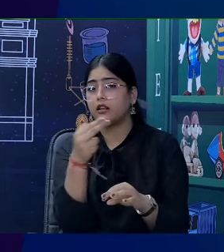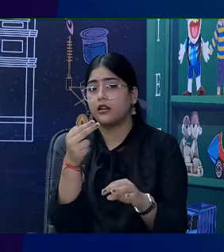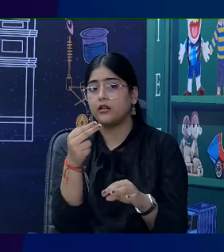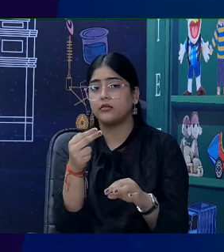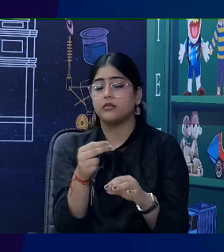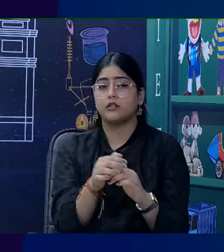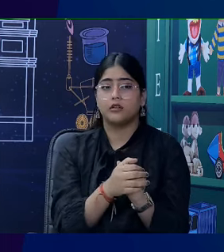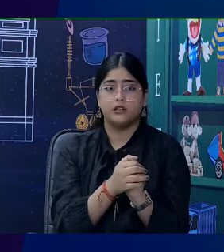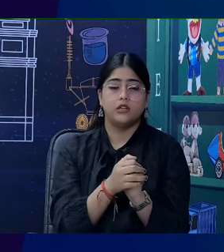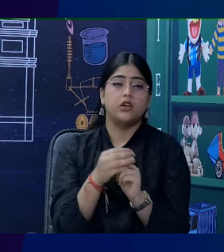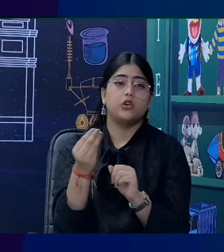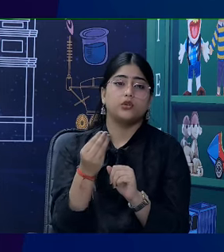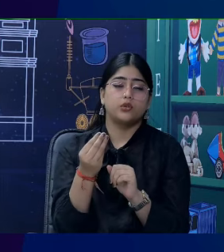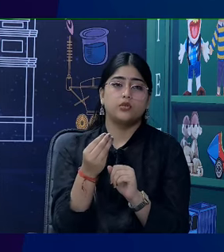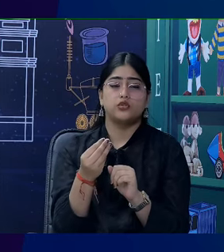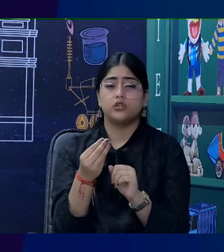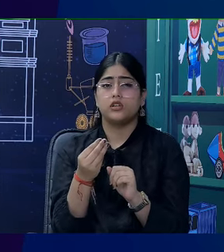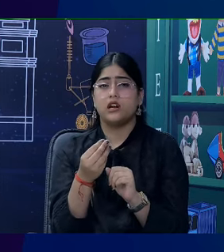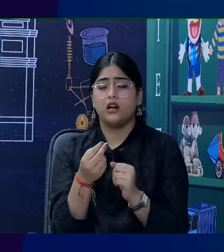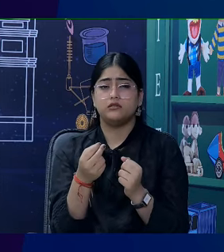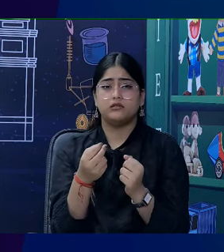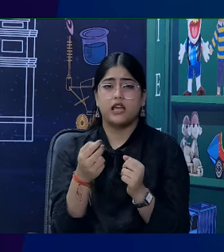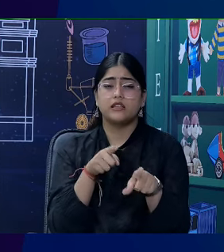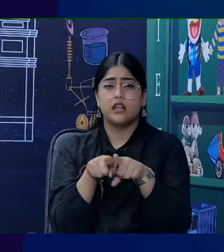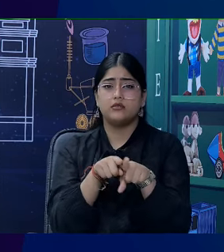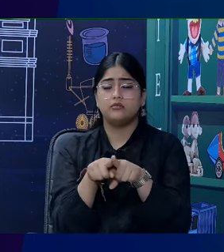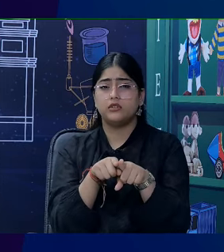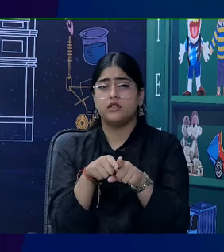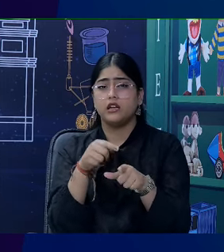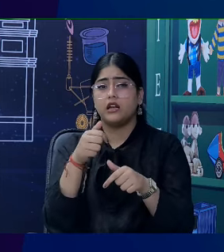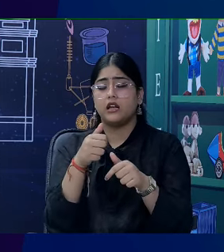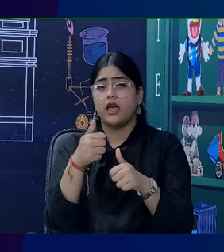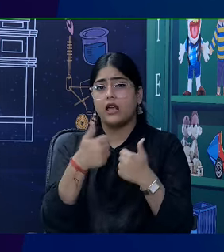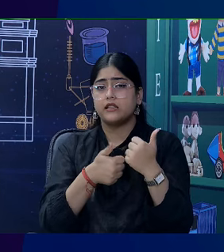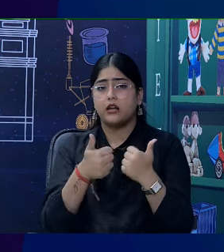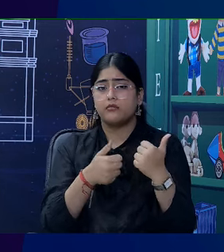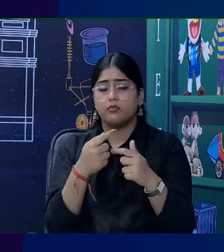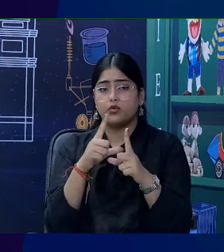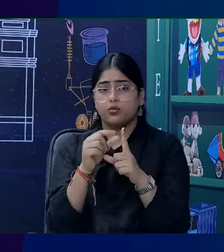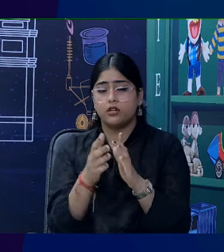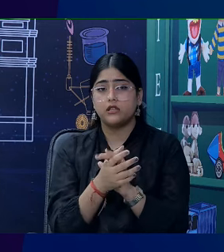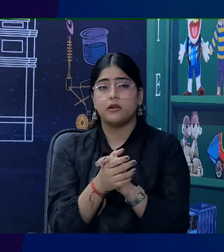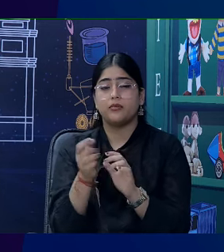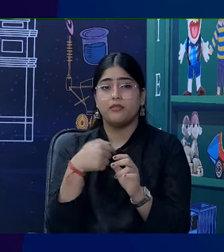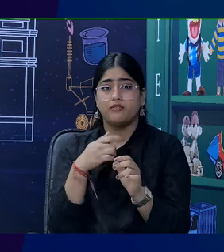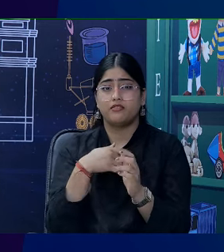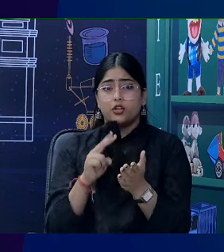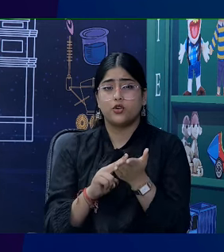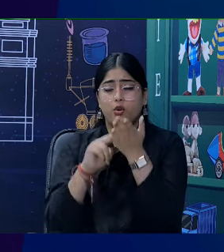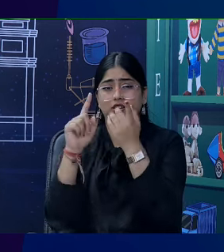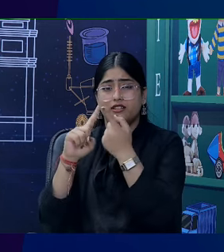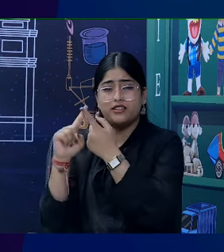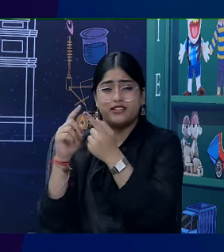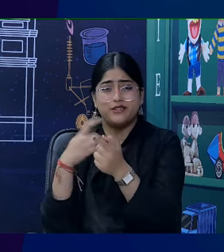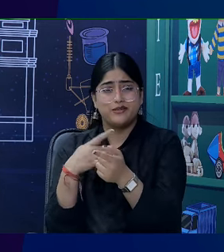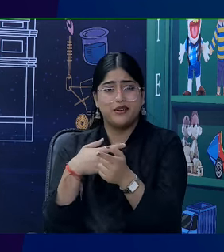इसको टेस्ट के वे में भी कर सकते हैं बच्चों के कि बताओ इसको इस कॉस्ट्यूम को देखकर मुझे तो ये नॉर्थ ईस्ट का कोई डांस फॉर्म लग रहा है ऐसा